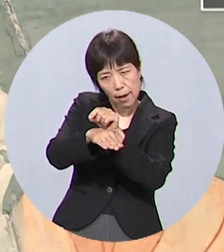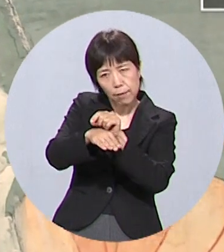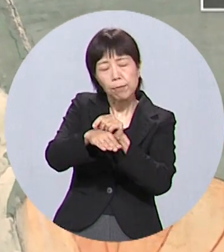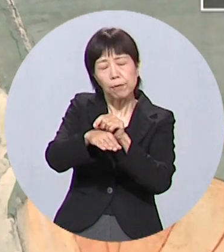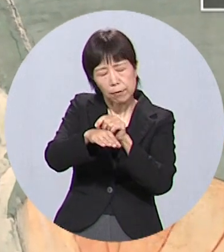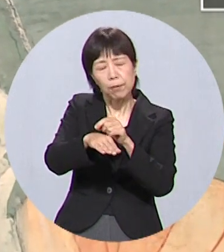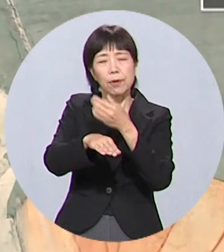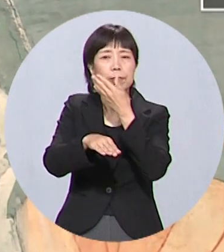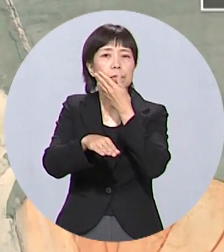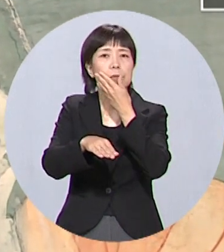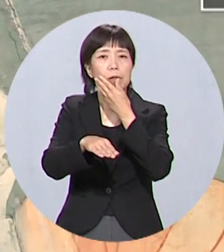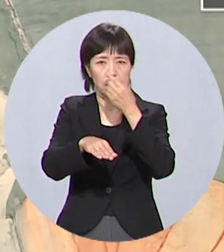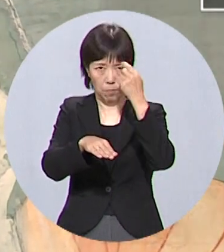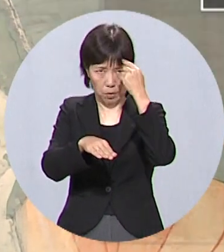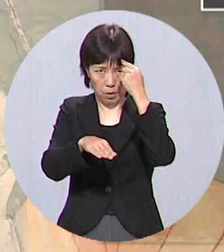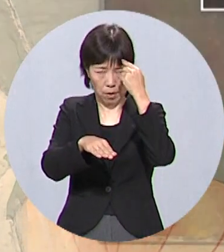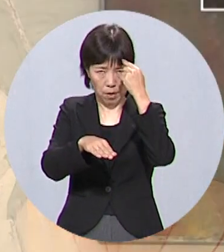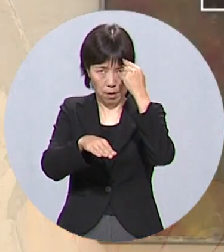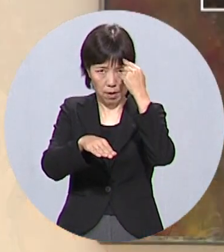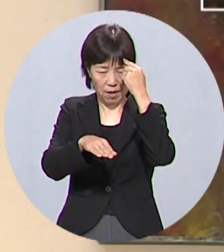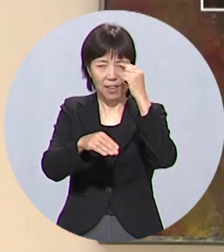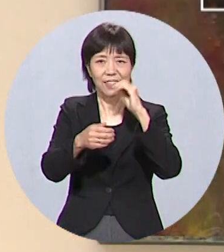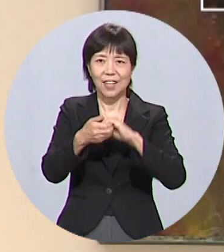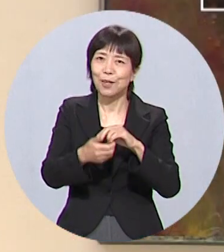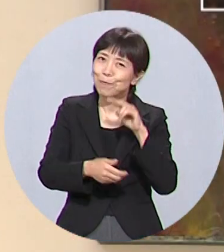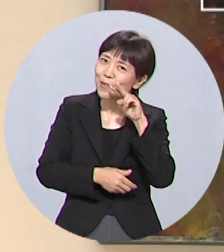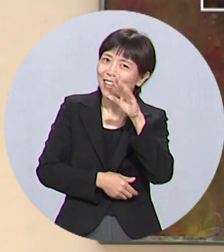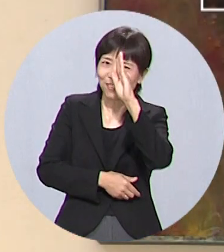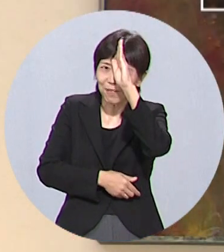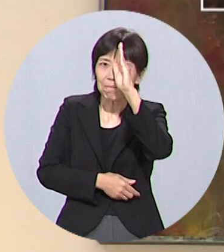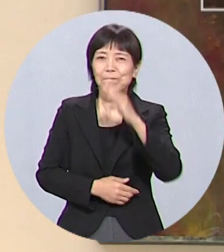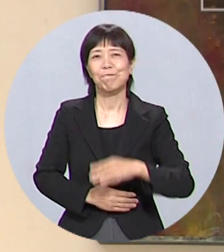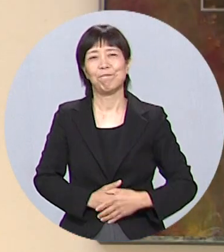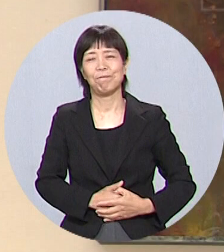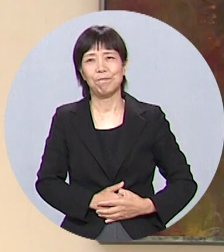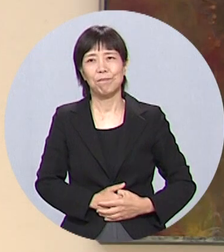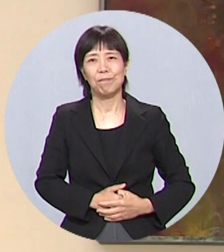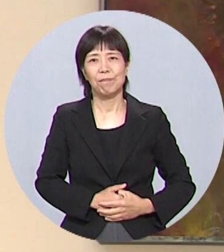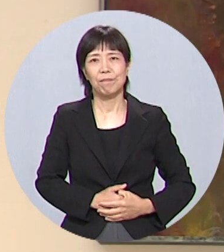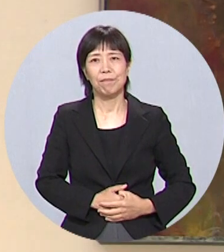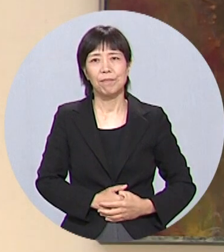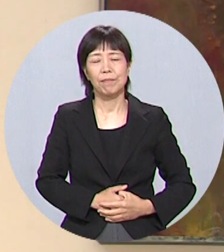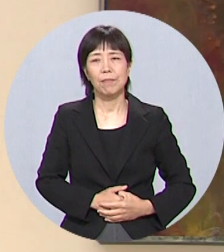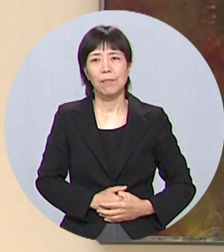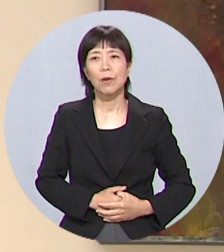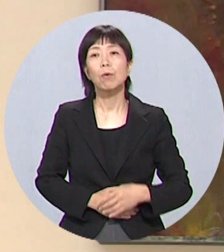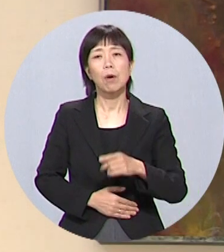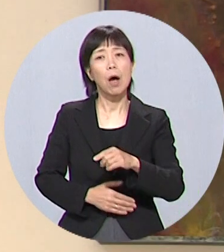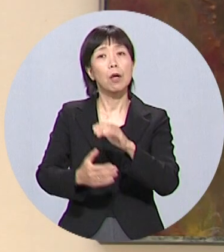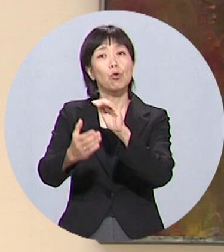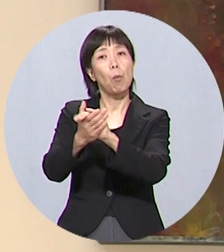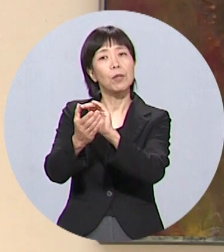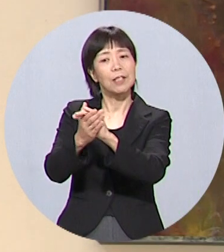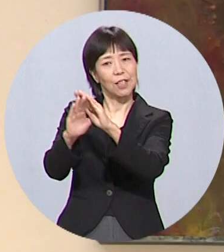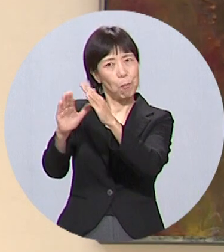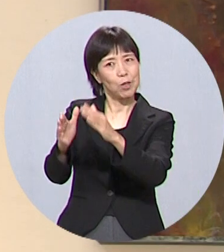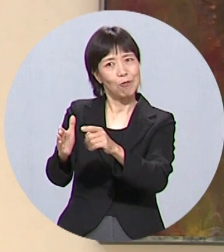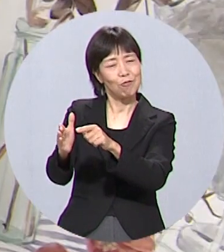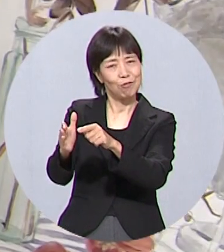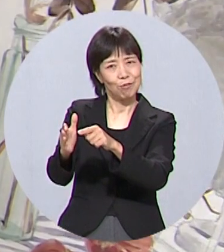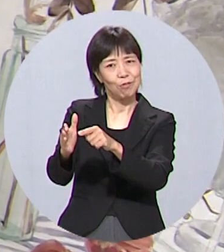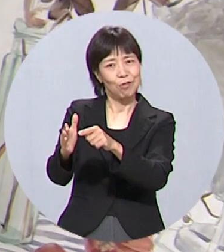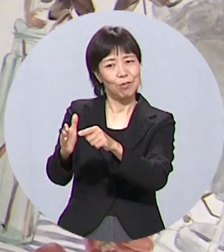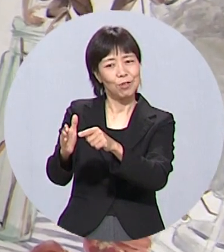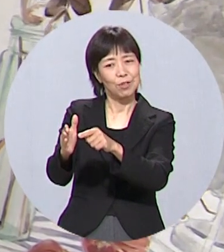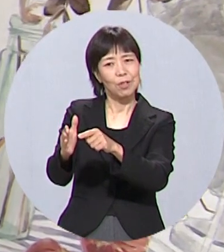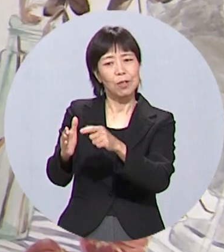ていたポイントだったので、そこを注目してもらいたいなと思います。友達をモデルにしてたので、その